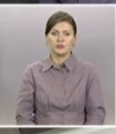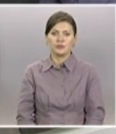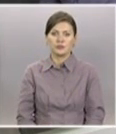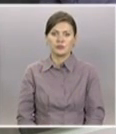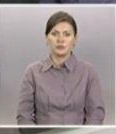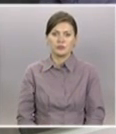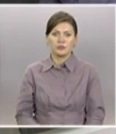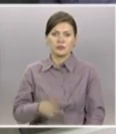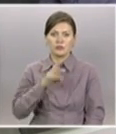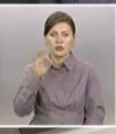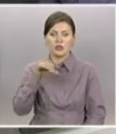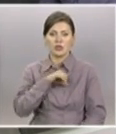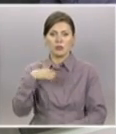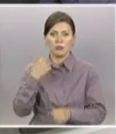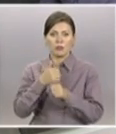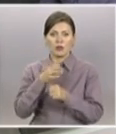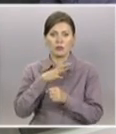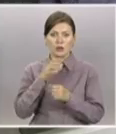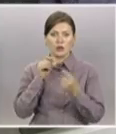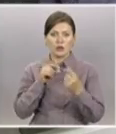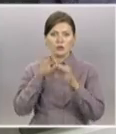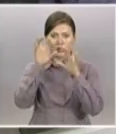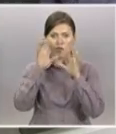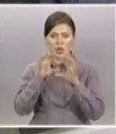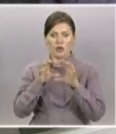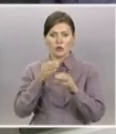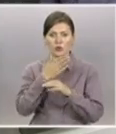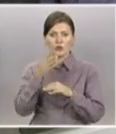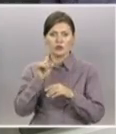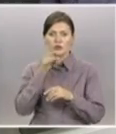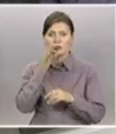Бірақ ең бастысы конституцияға қайшы келмейтіндей. Осы жайлы не айтсаңыз болады, нұржан аға?